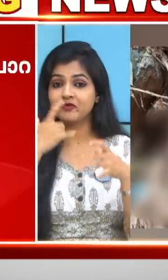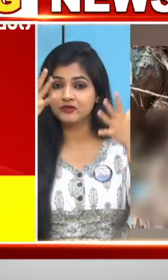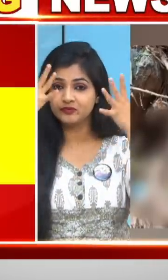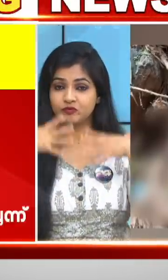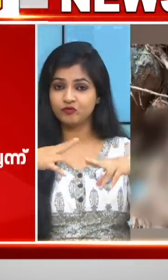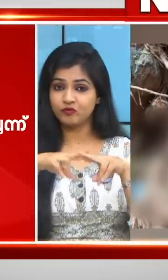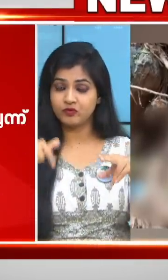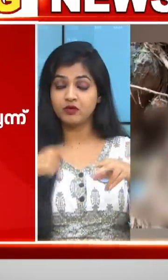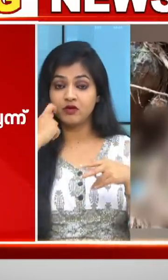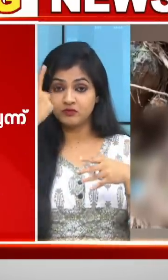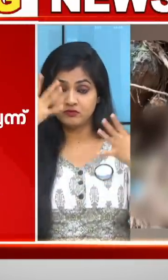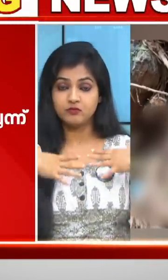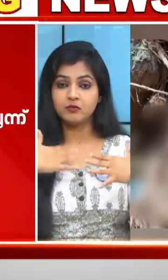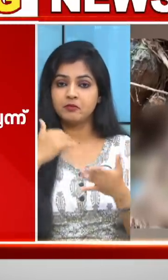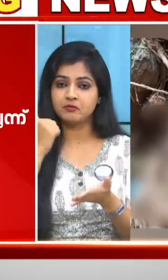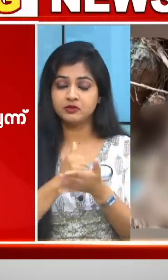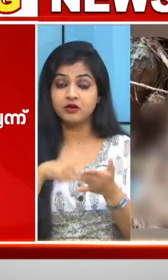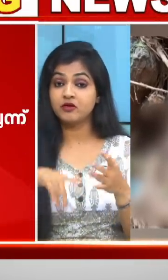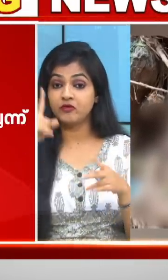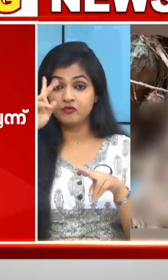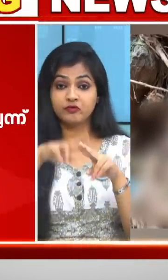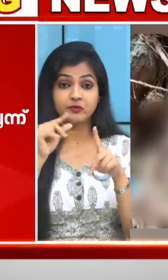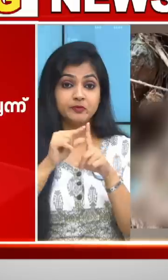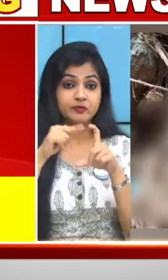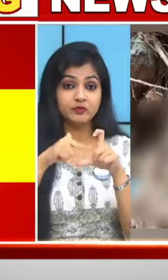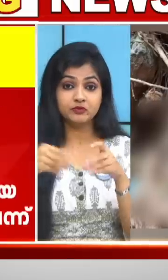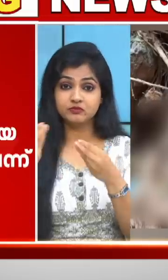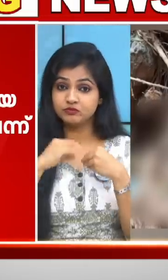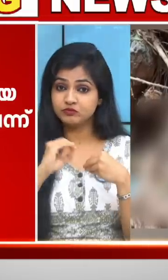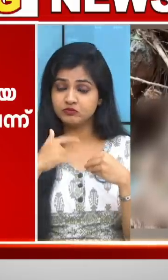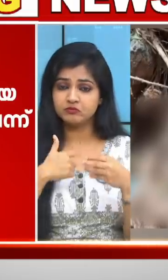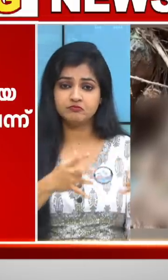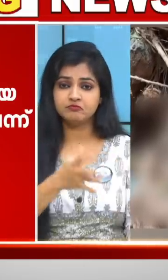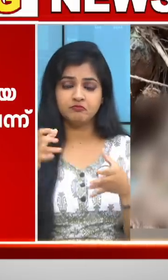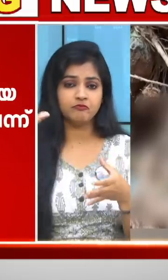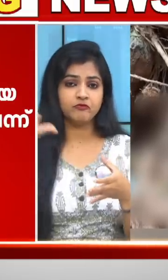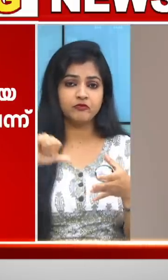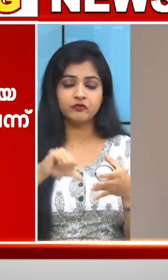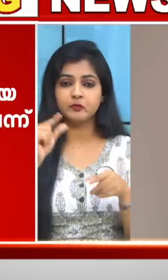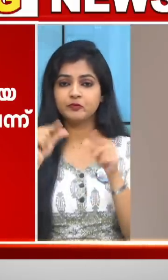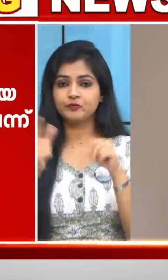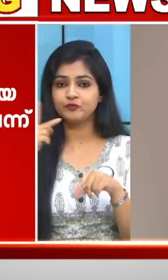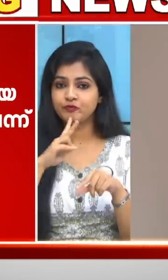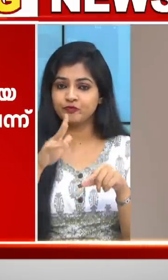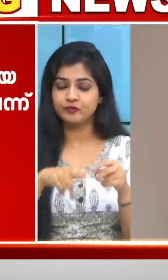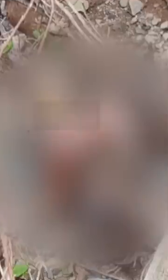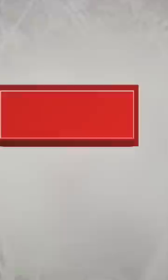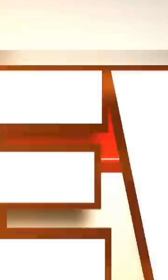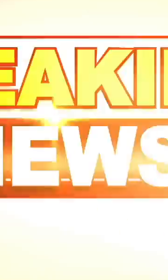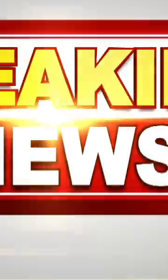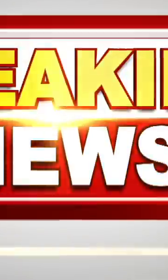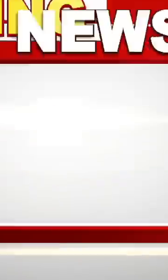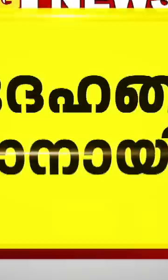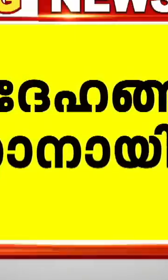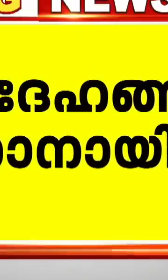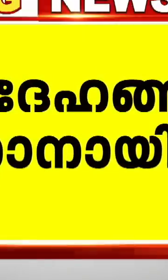കടക്കാൻ കഴിയില്ല എന്നവർ അറിയിക്കുകയുണ്ടായി. ഇതേ തുടർന്നാണ് ഈ സംഘത്തെ ബത്തേരിയിൽ എത്തിച്ചത്. അവർ റിപ്പൺ ഭാഗത്തേക്ക് പോവുകയാണ്. ഇന്ന്